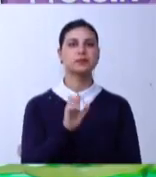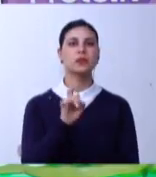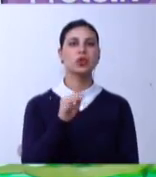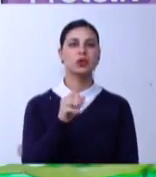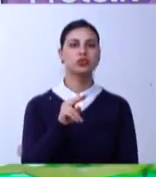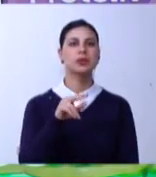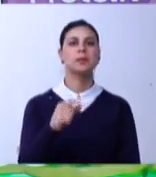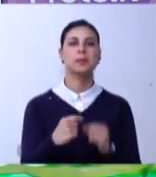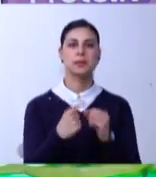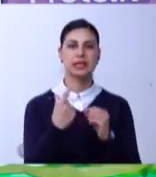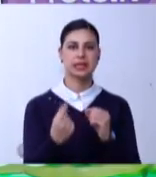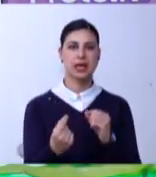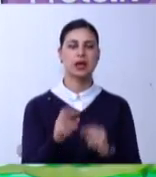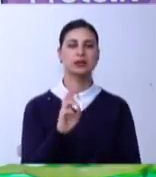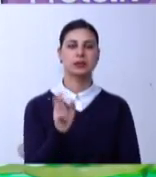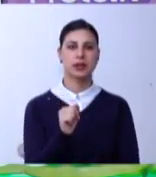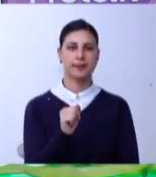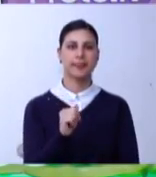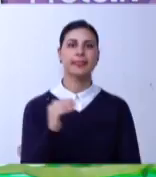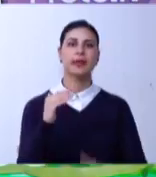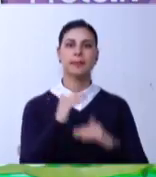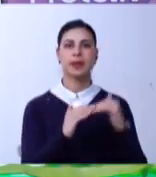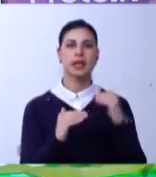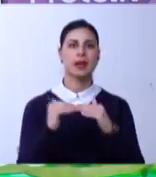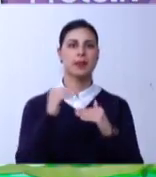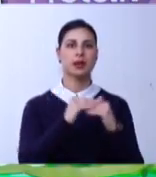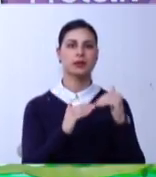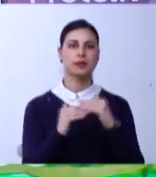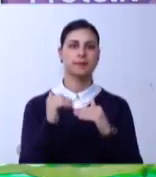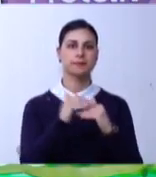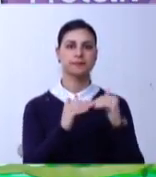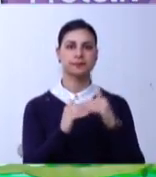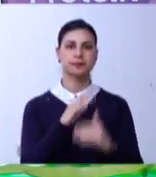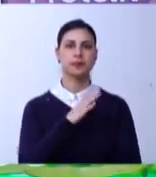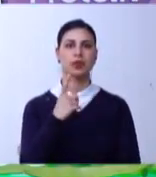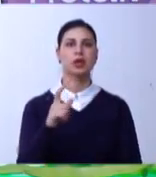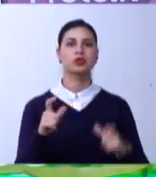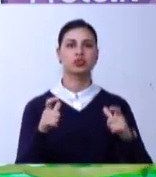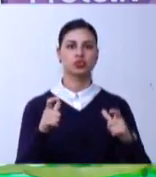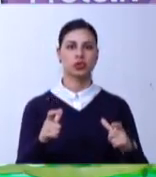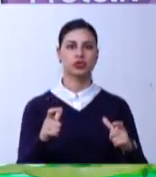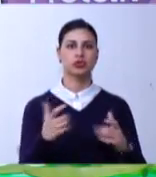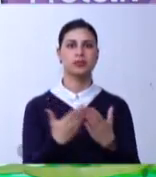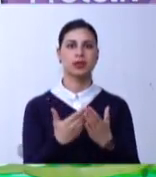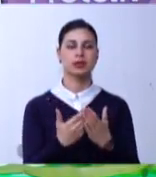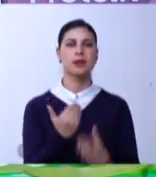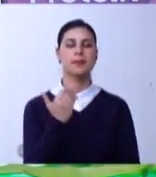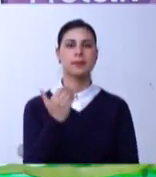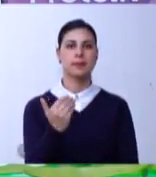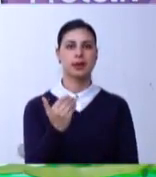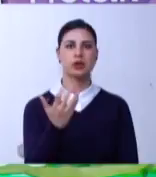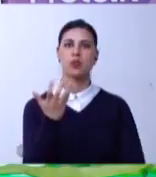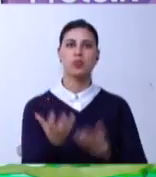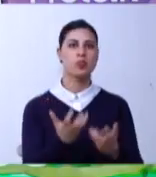ოხრახუში, პიტნა და ფენებად განათავსა ერთ ჭურჭელში, ანუ მან